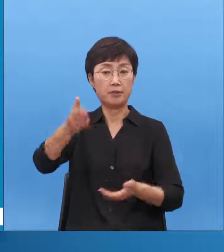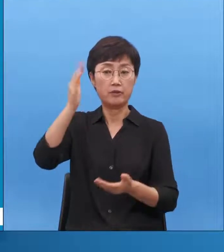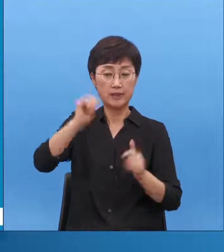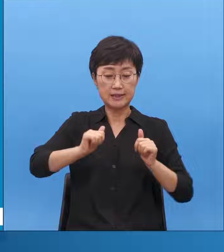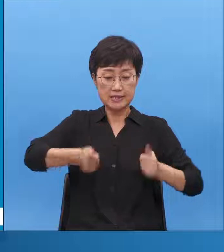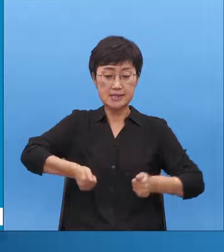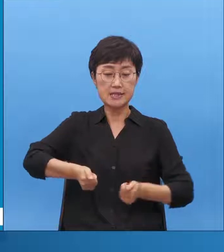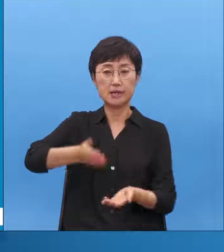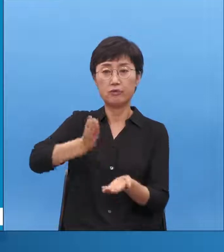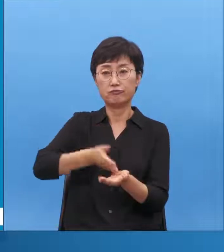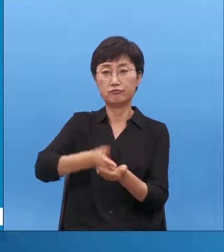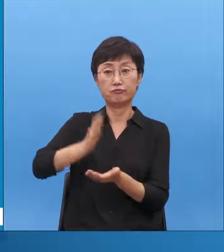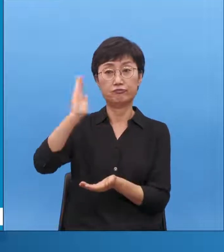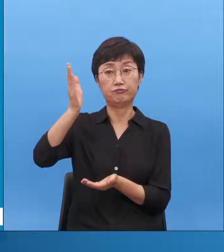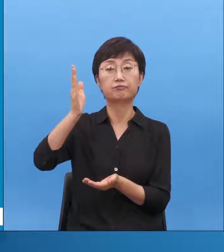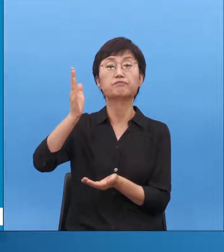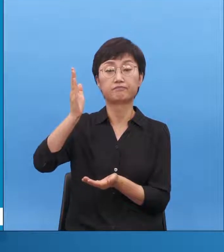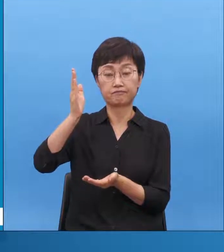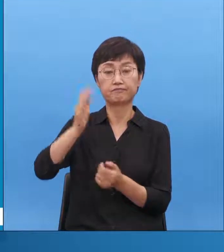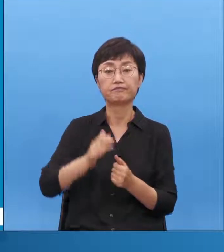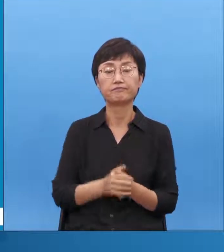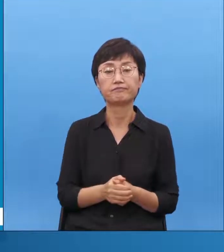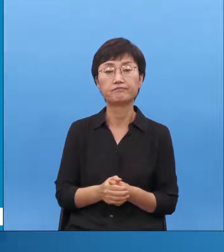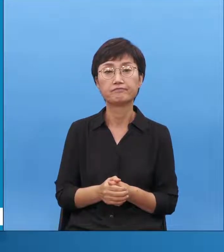방향을 전하는 전도자의 인사말이